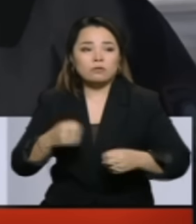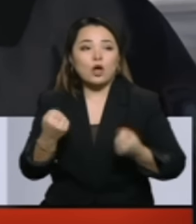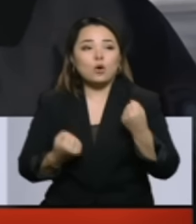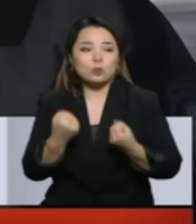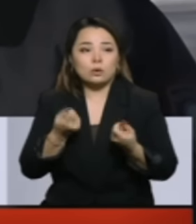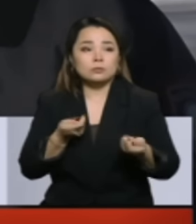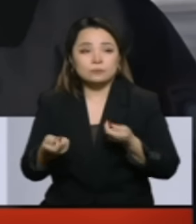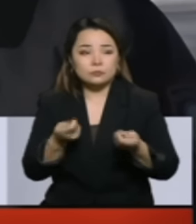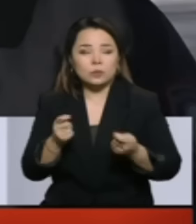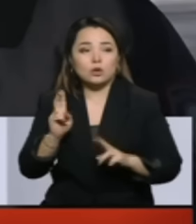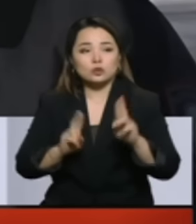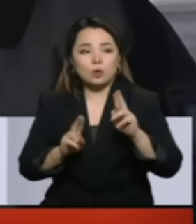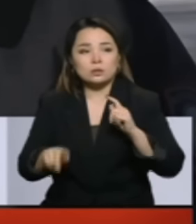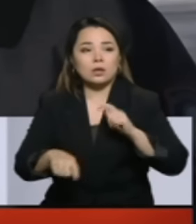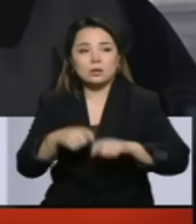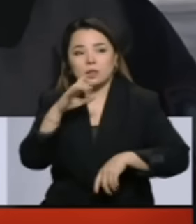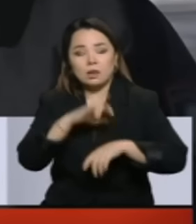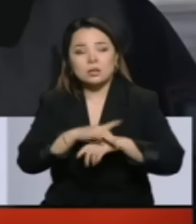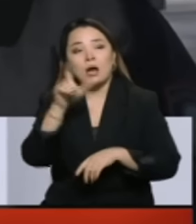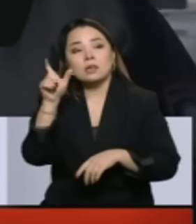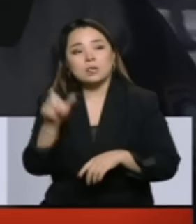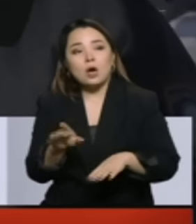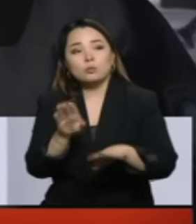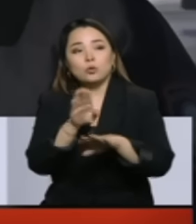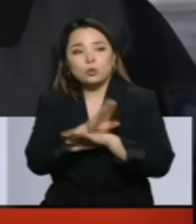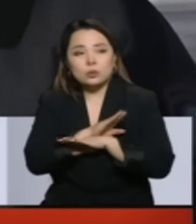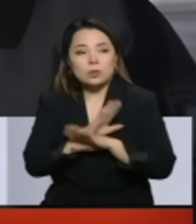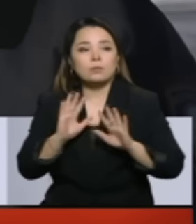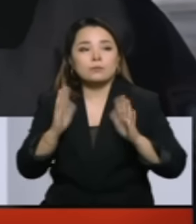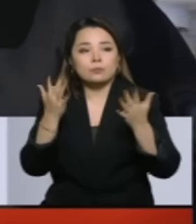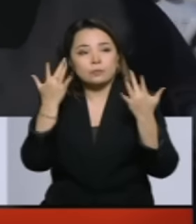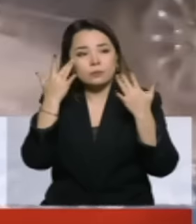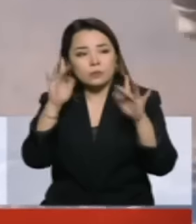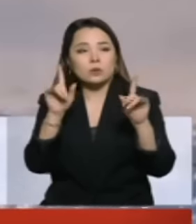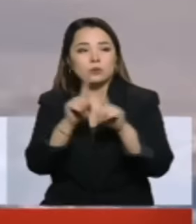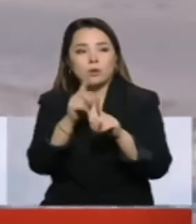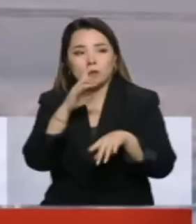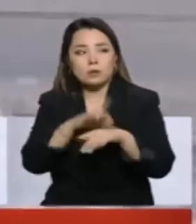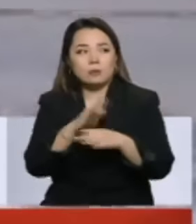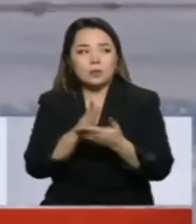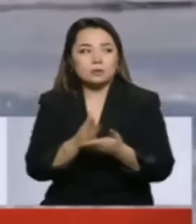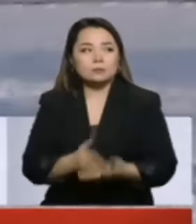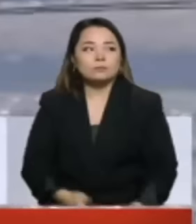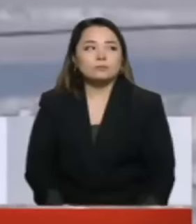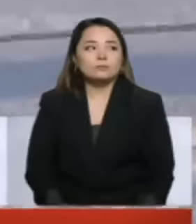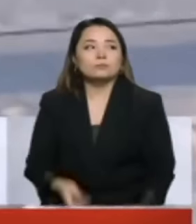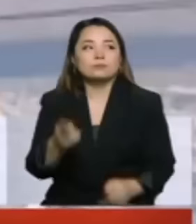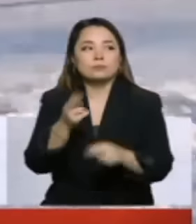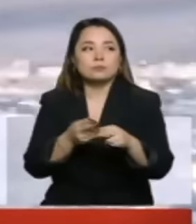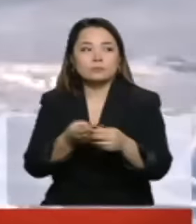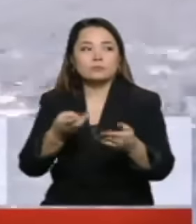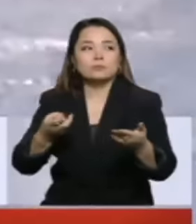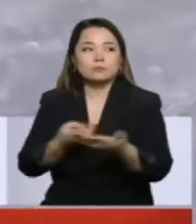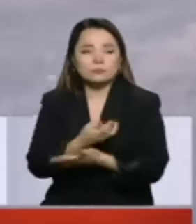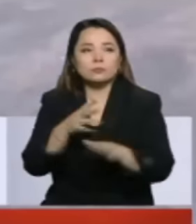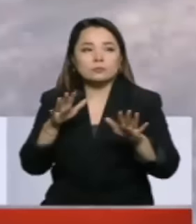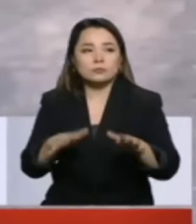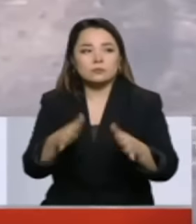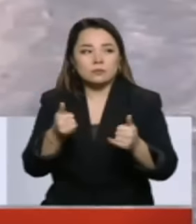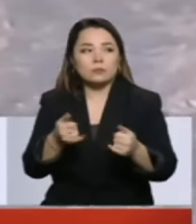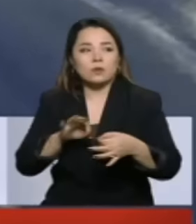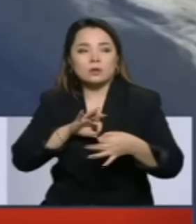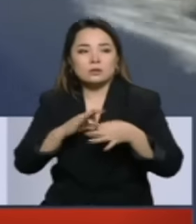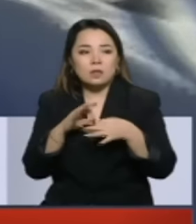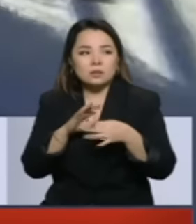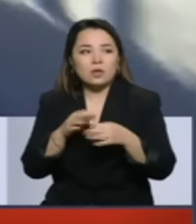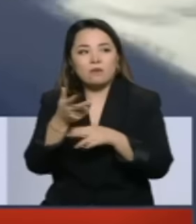басқарған кезде жол қағидаларын бұзып, адамның өліміне әкеп соққан әрекет болып саналады. Қаңылтыр сүйретпені көлікке шана қалып тіркеу